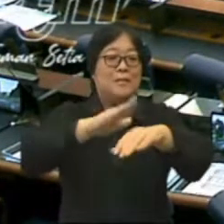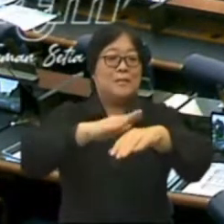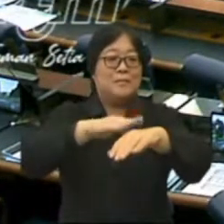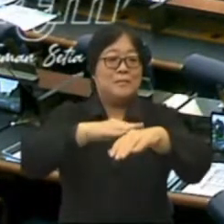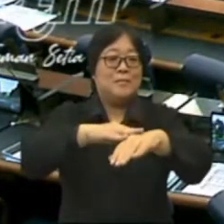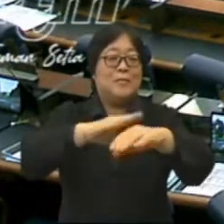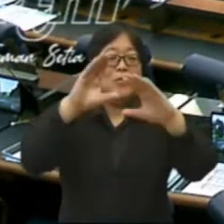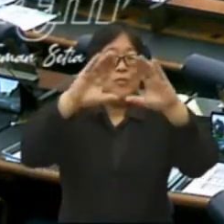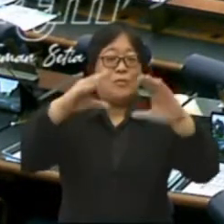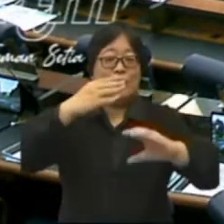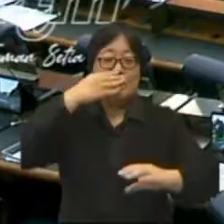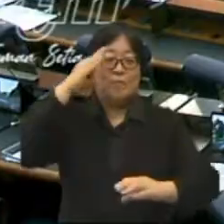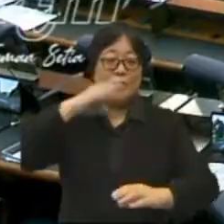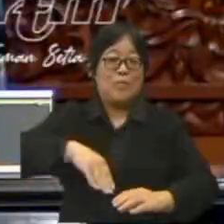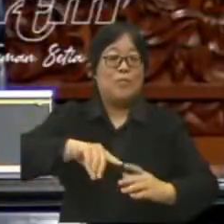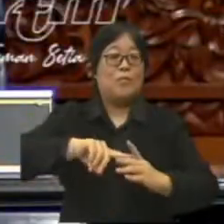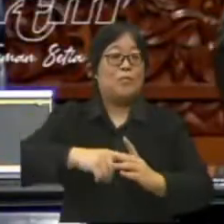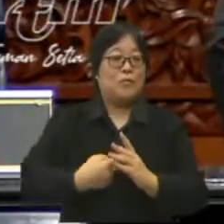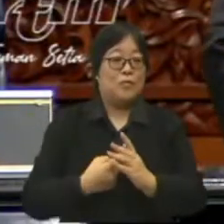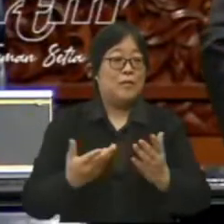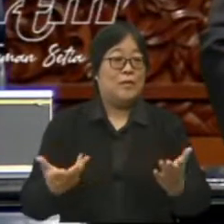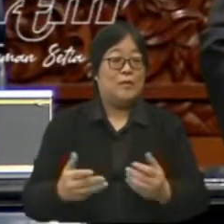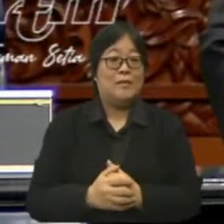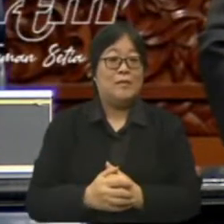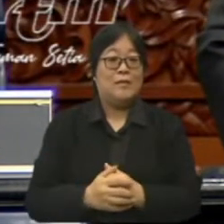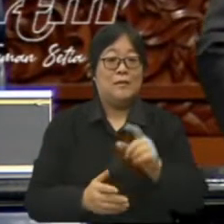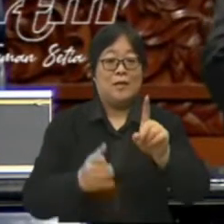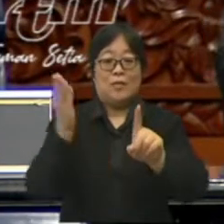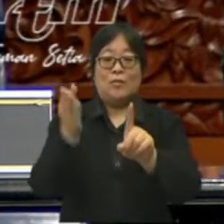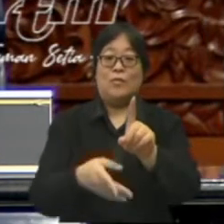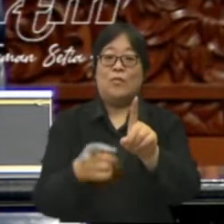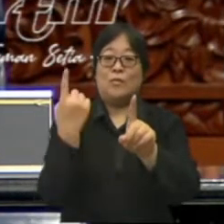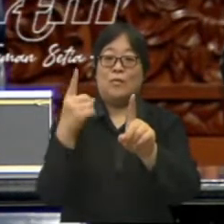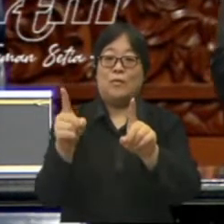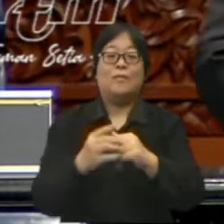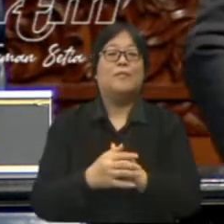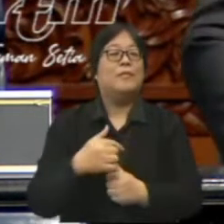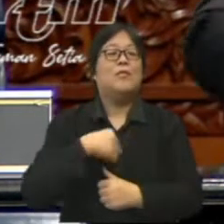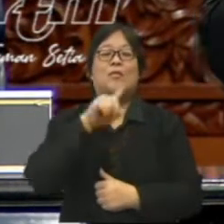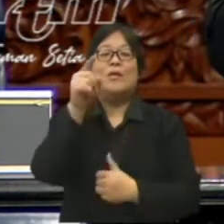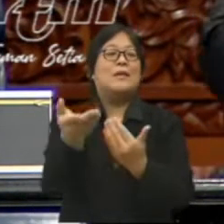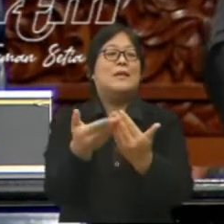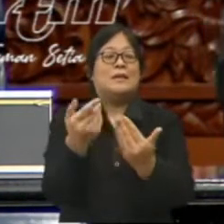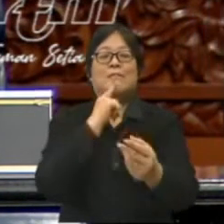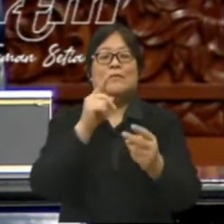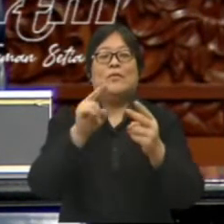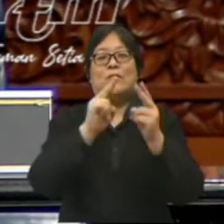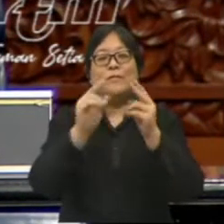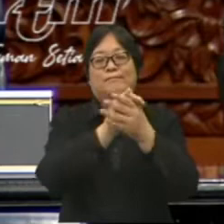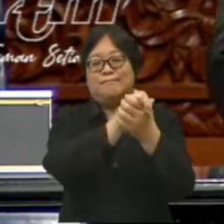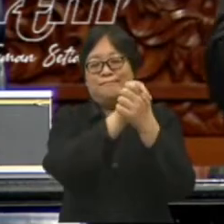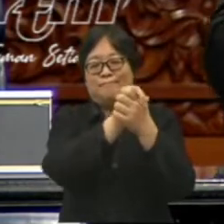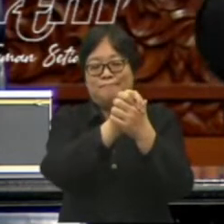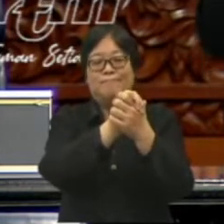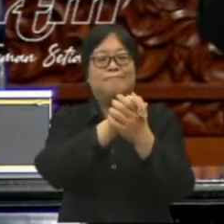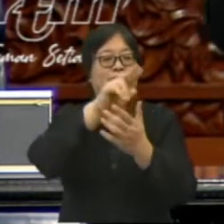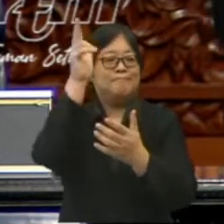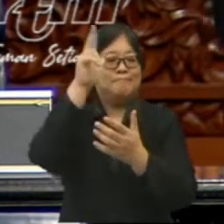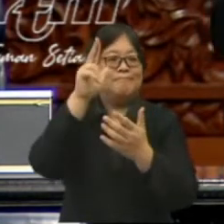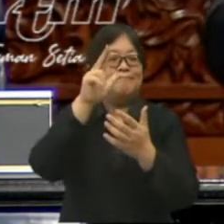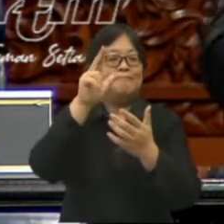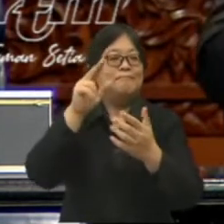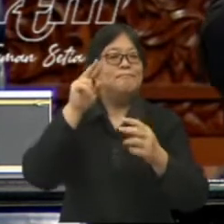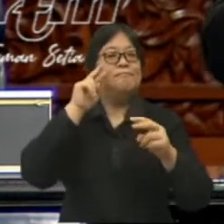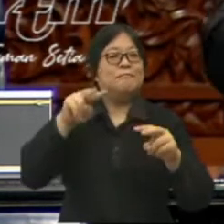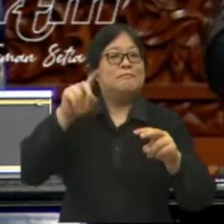cuaca buruk ini akan bermula pada satu November seolah saya mudah dan saya ucap tanya Karena kerajaan telah